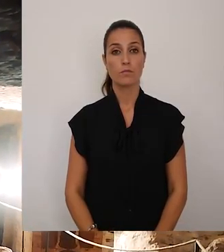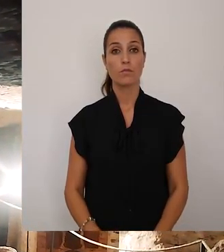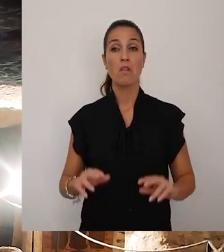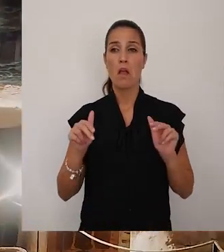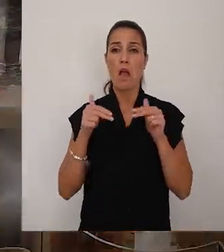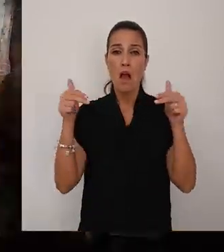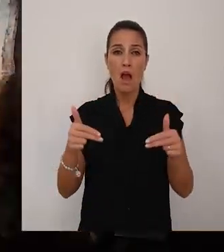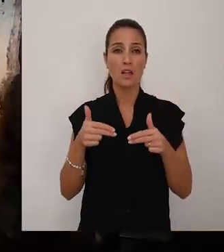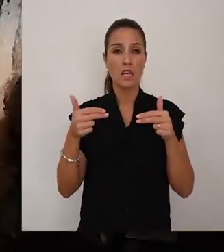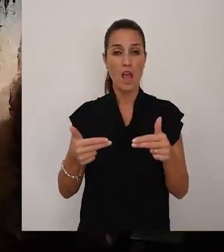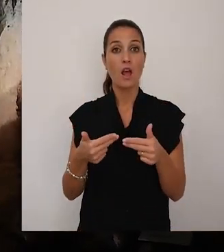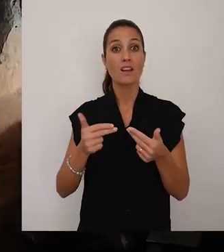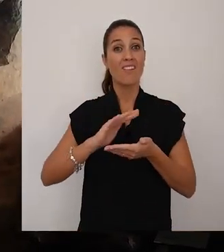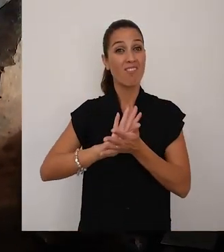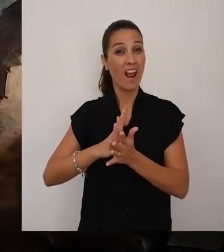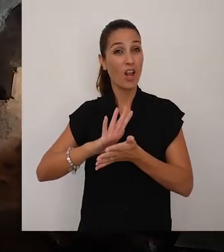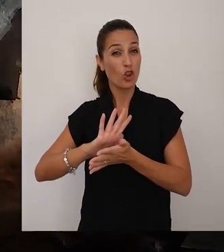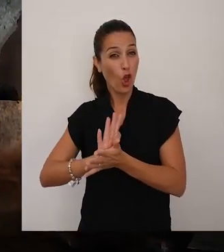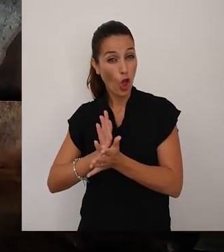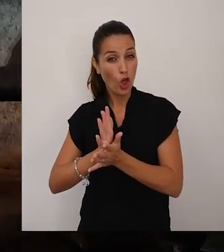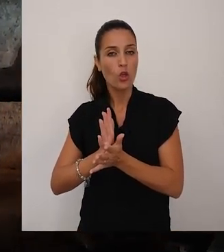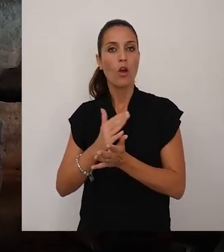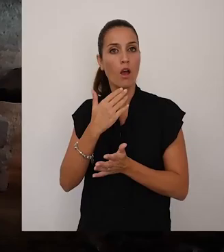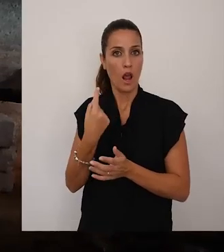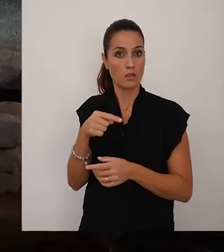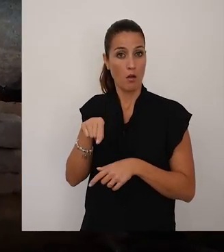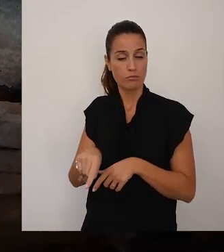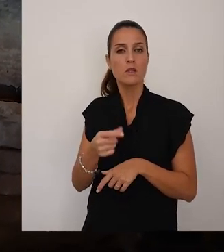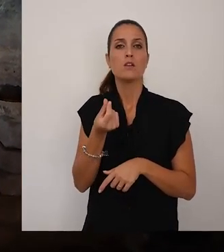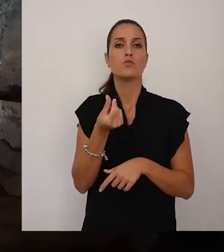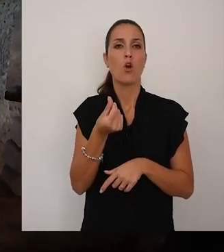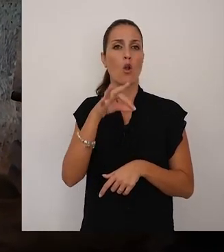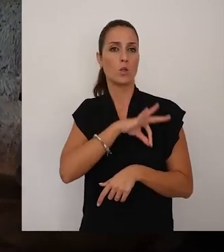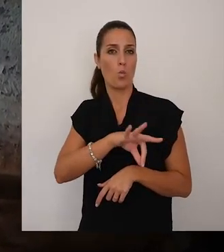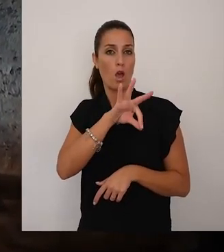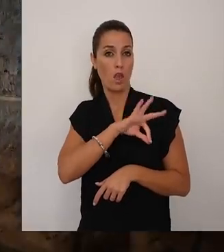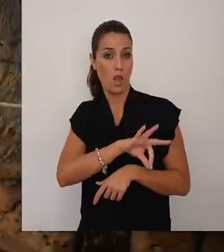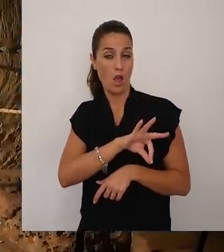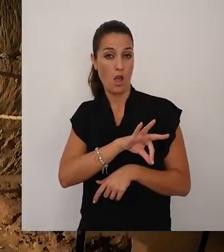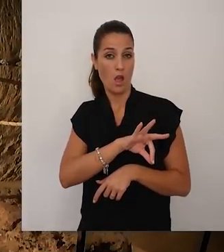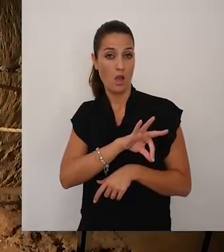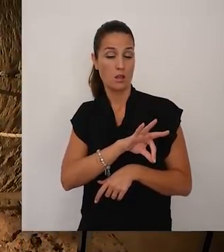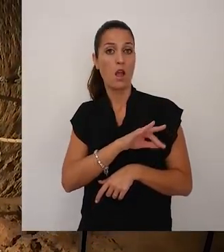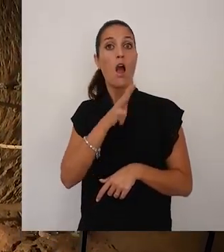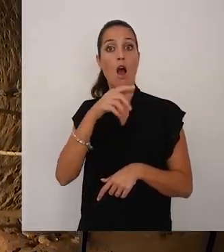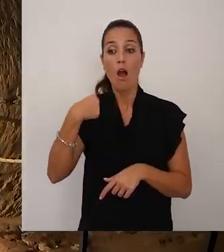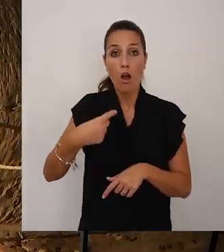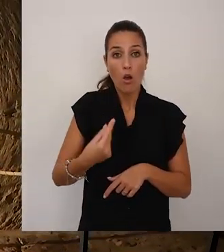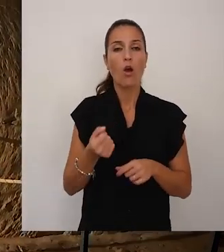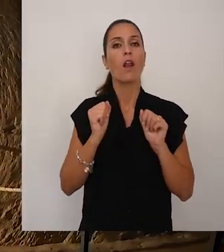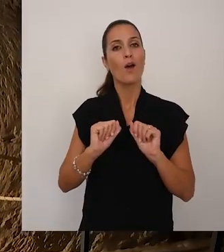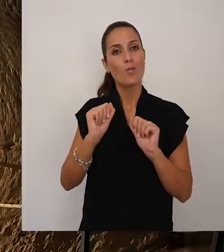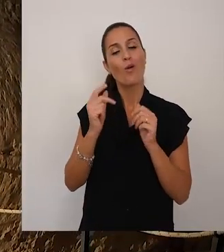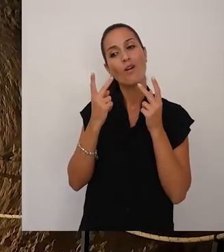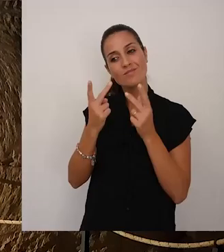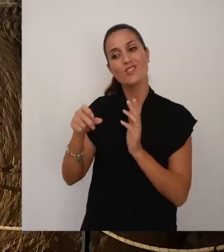Per secoli i frantoi hanno sostenuto l'economia della penisola salentina e ancora oggi è possibile rivivere le fortune della storia olearia di